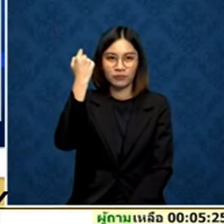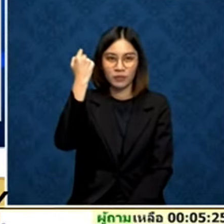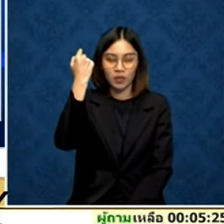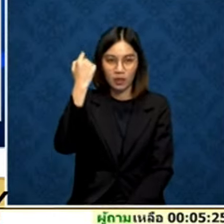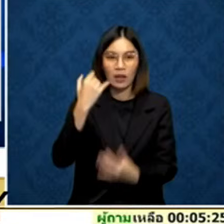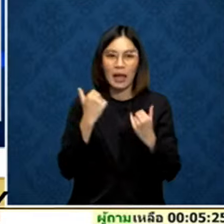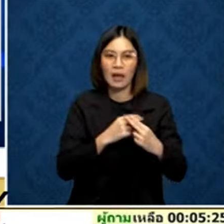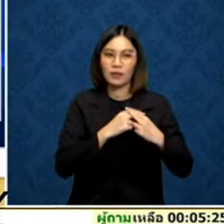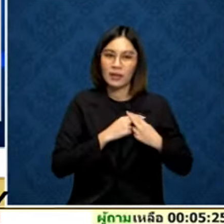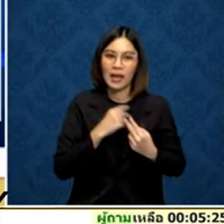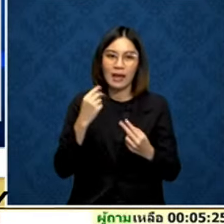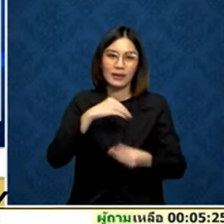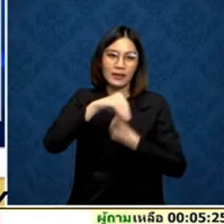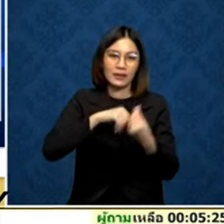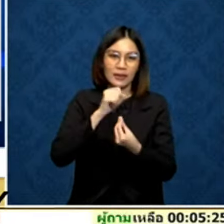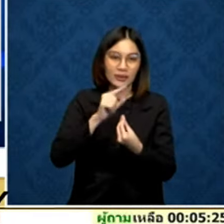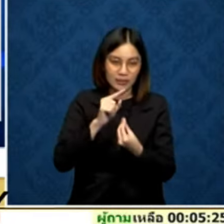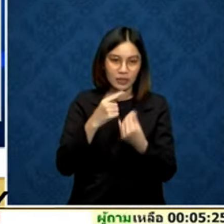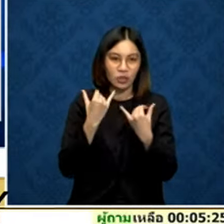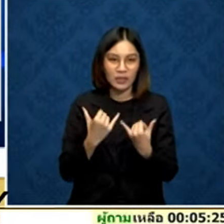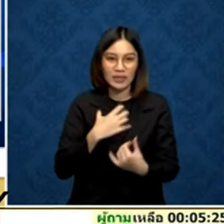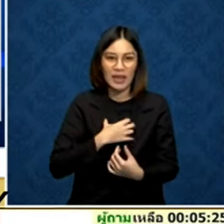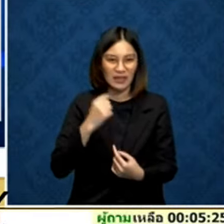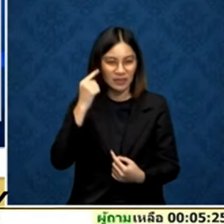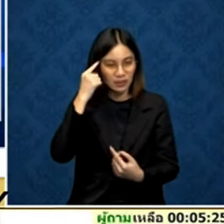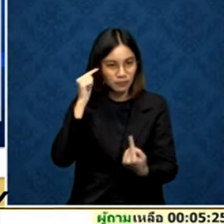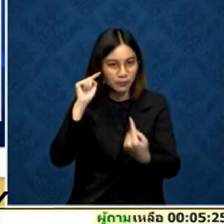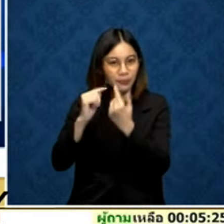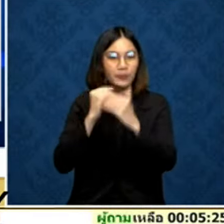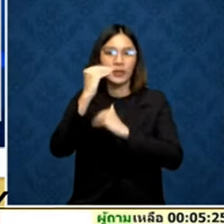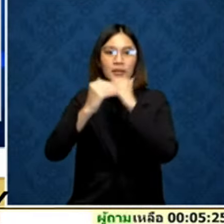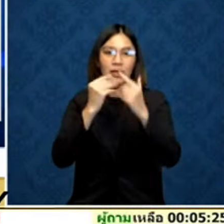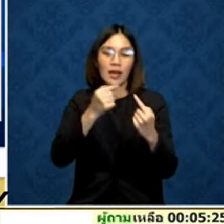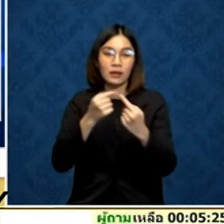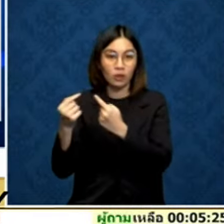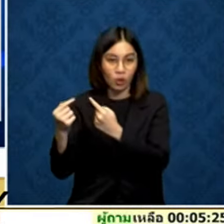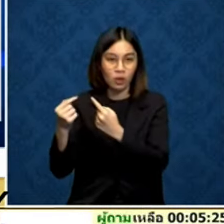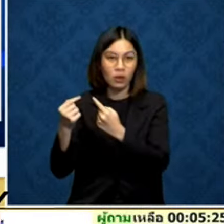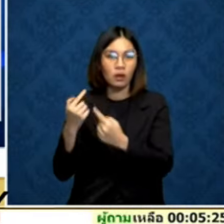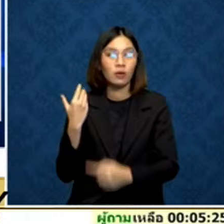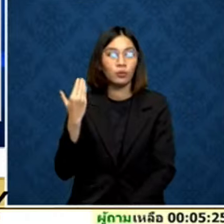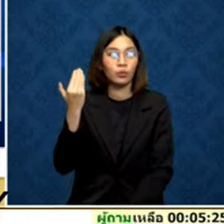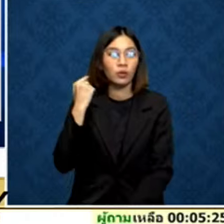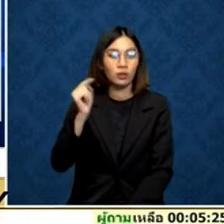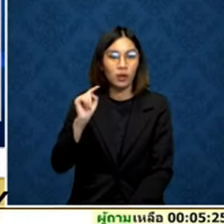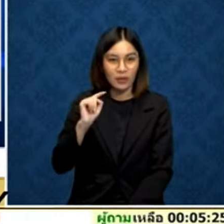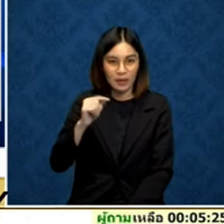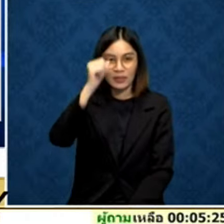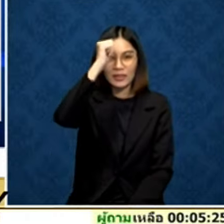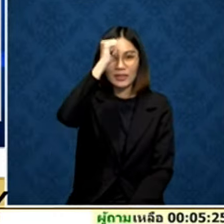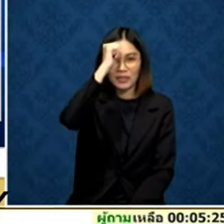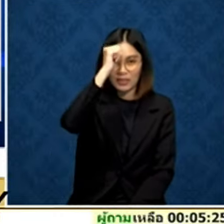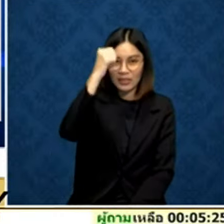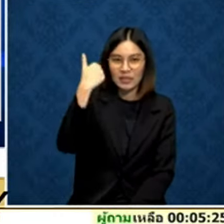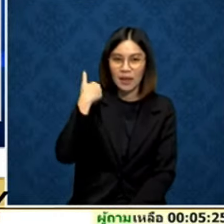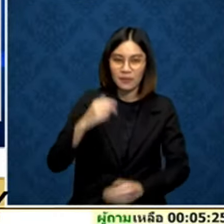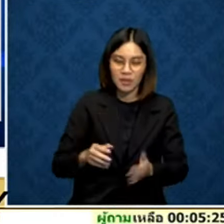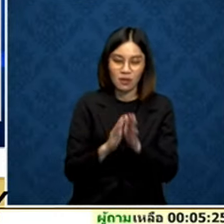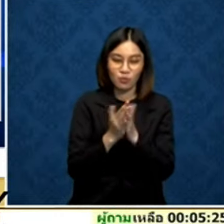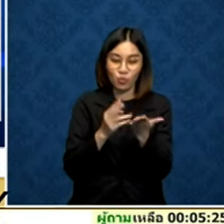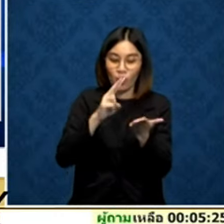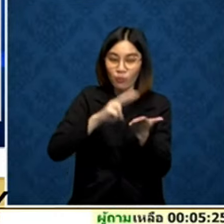จจุบันนะครับเราเองเราก็มุ่งมั่นที่จะทำต่อนะครับเมื่อวันก่อนก็ประเทศอินเดียก็มีการยกเว้นวีซ่าฟรี